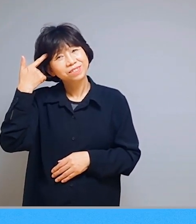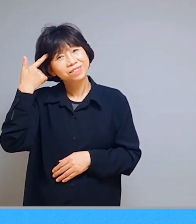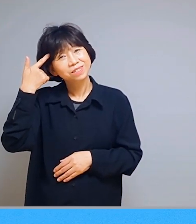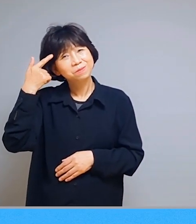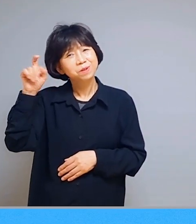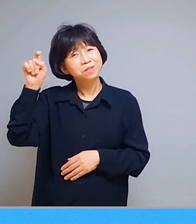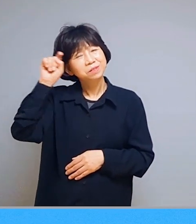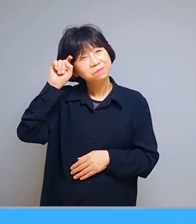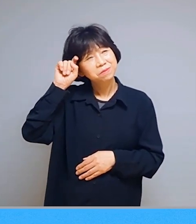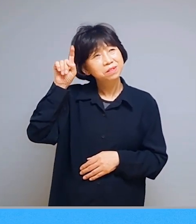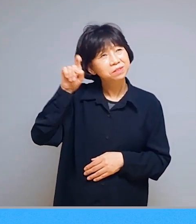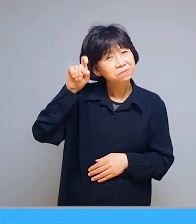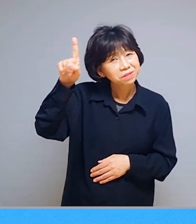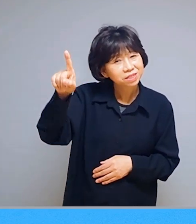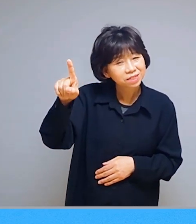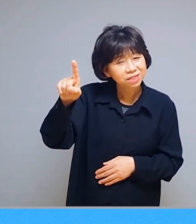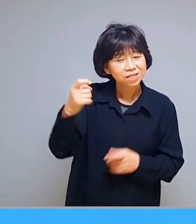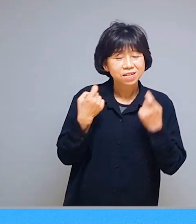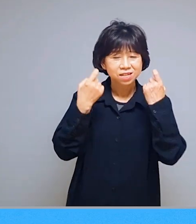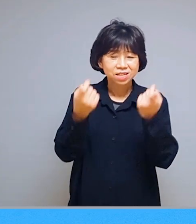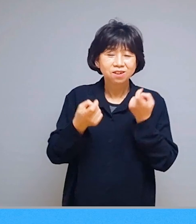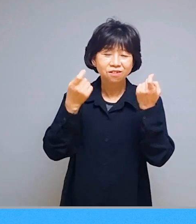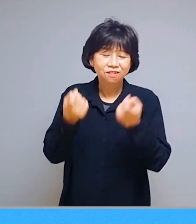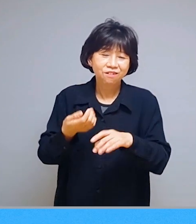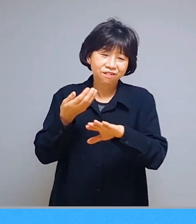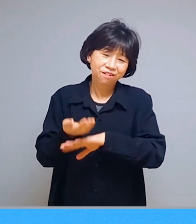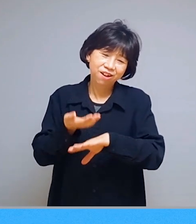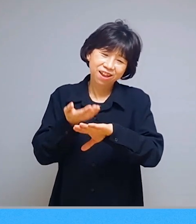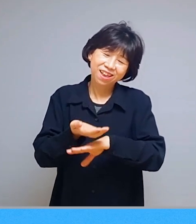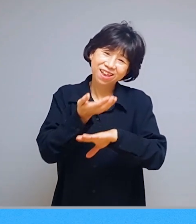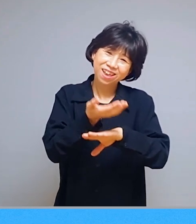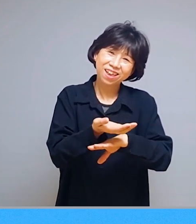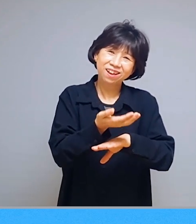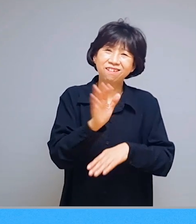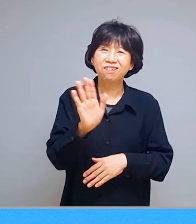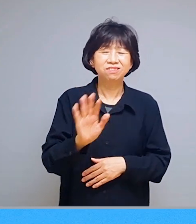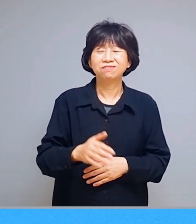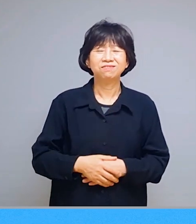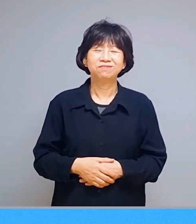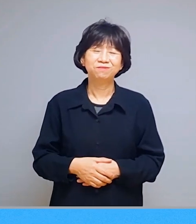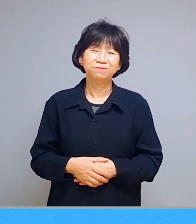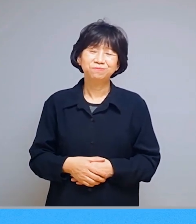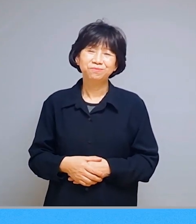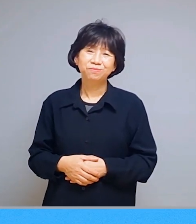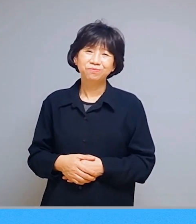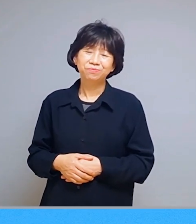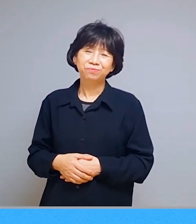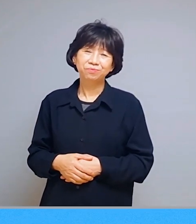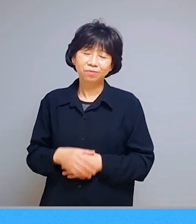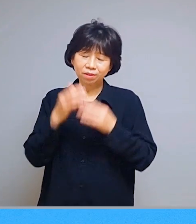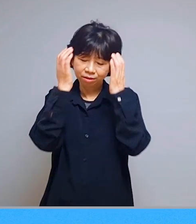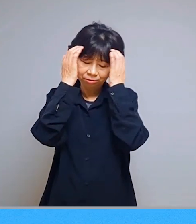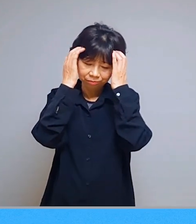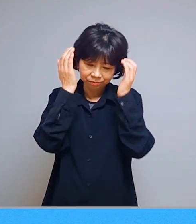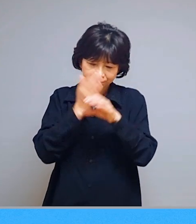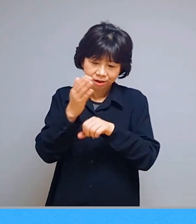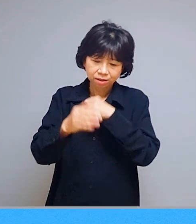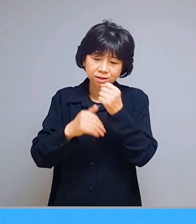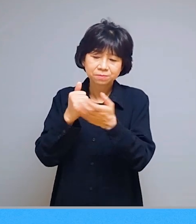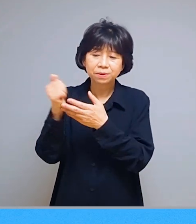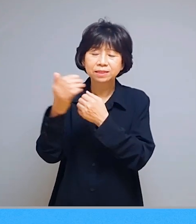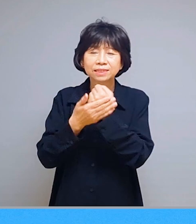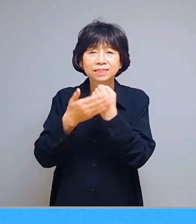10박 11일 떠나는 크루즈 여행이 아닙니다. 고난 속에서도 하나님의 은혜가